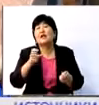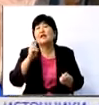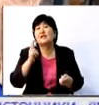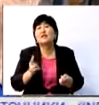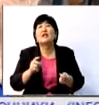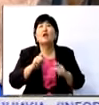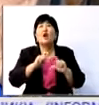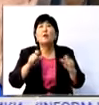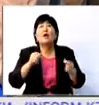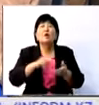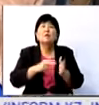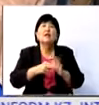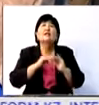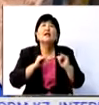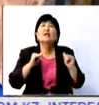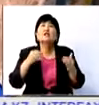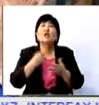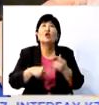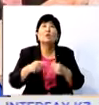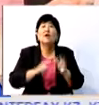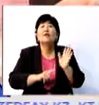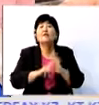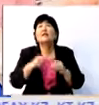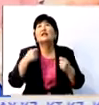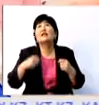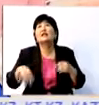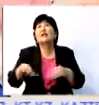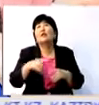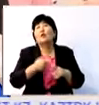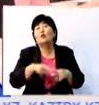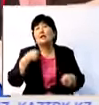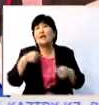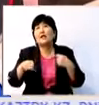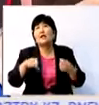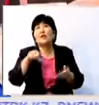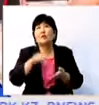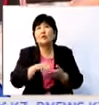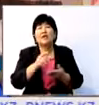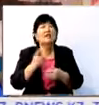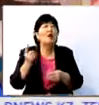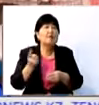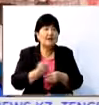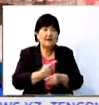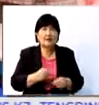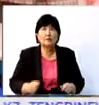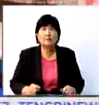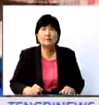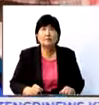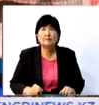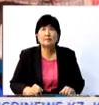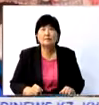социальные магазины. В планах расширения бизнеса, выход на рынок страны. В подобных ярмарках принимают участие впервые. Сегодня